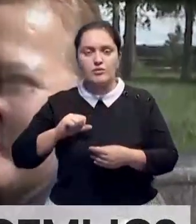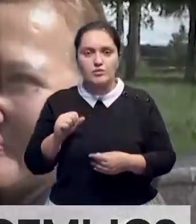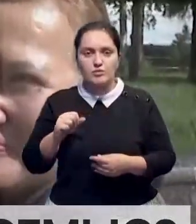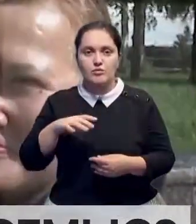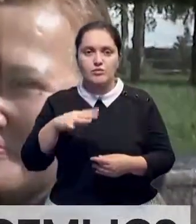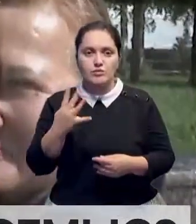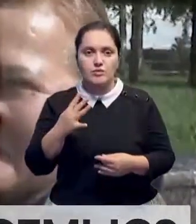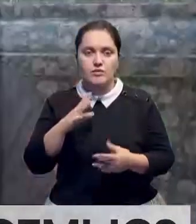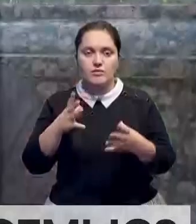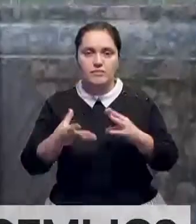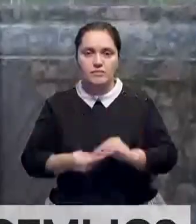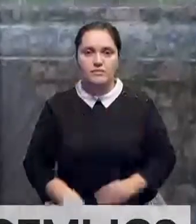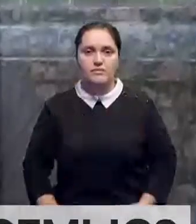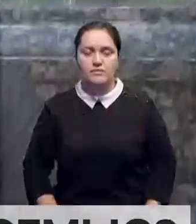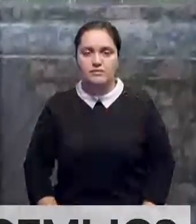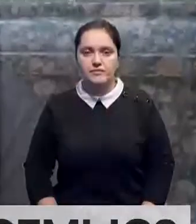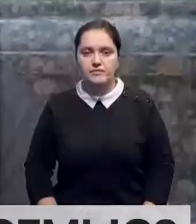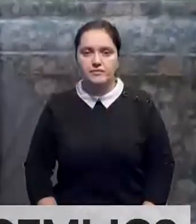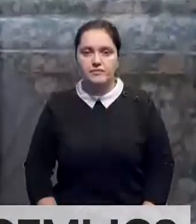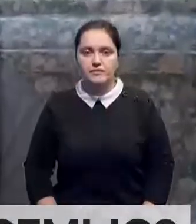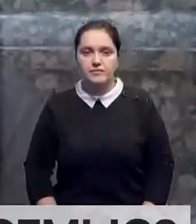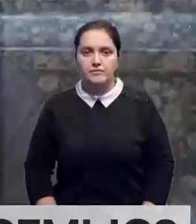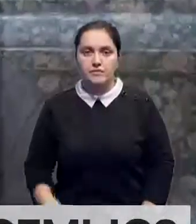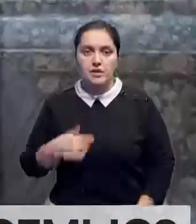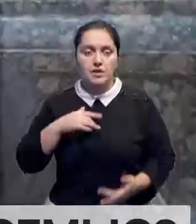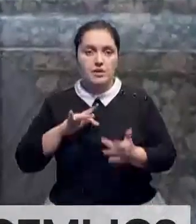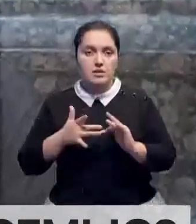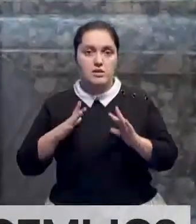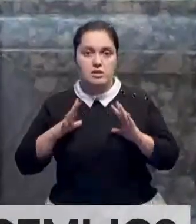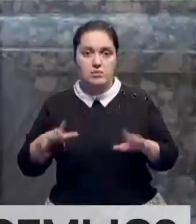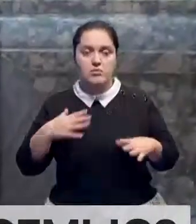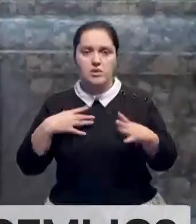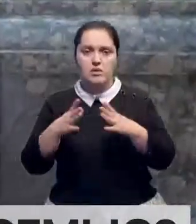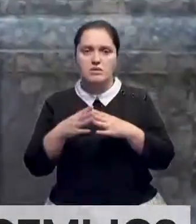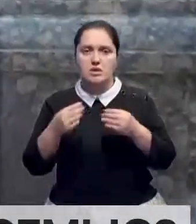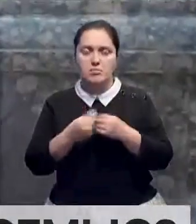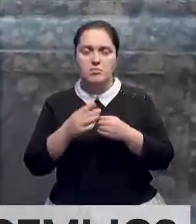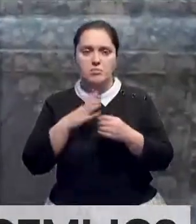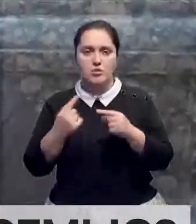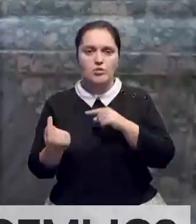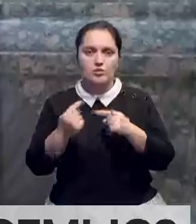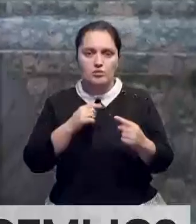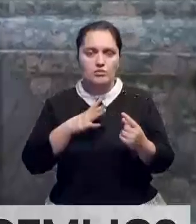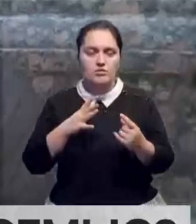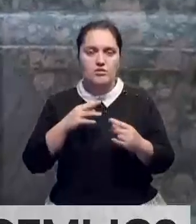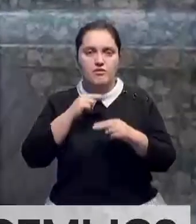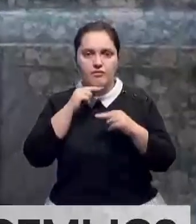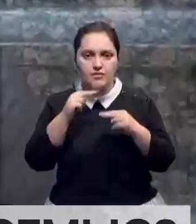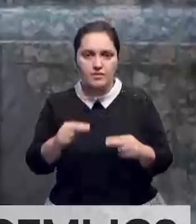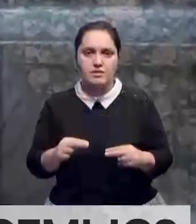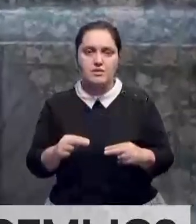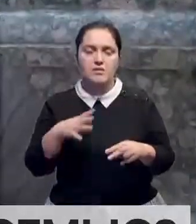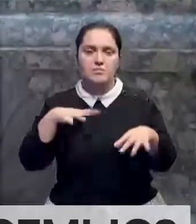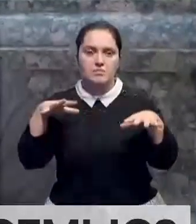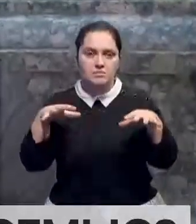года вот вместе. В моем детстве точно не было интернета, и в семье мы очень много времени уделяли друг другу. Вот света